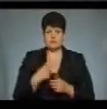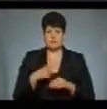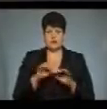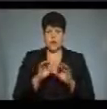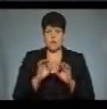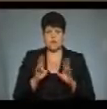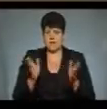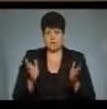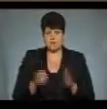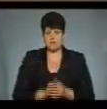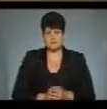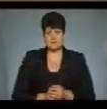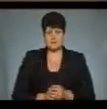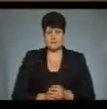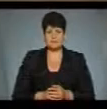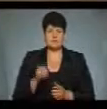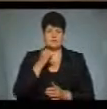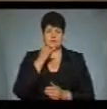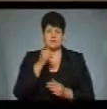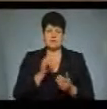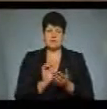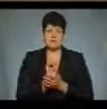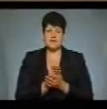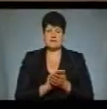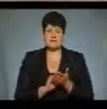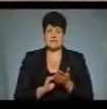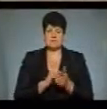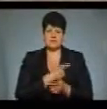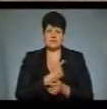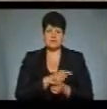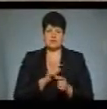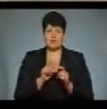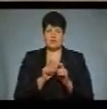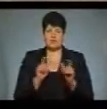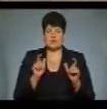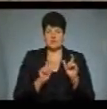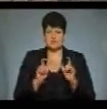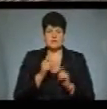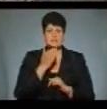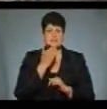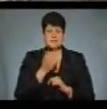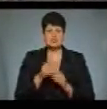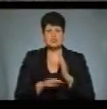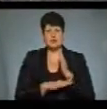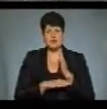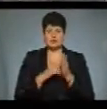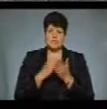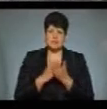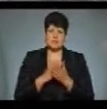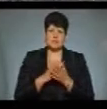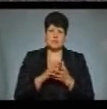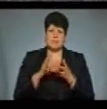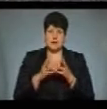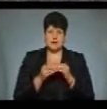коментатор. Добре, то... Ми зателефонували до прес-секретаря медичного університету Яніни Чайківської і запитали, чи дерево знаходиться на